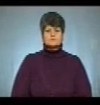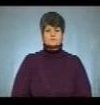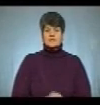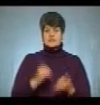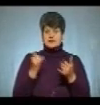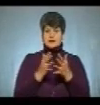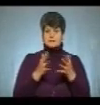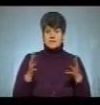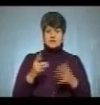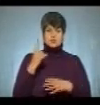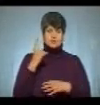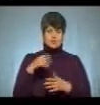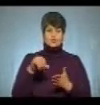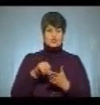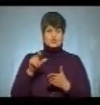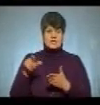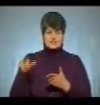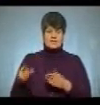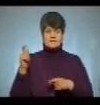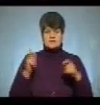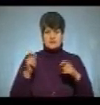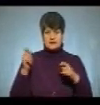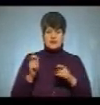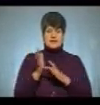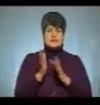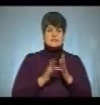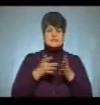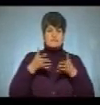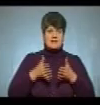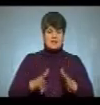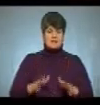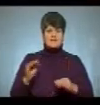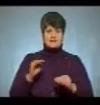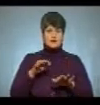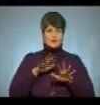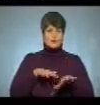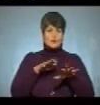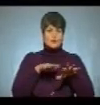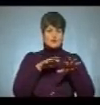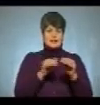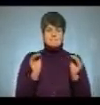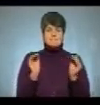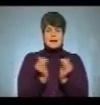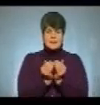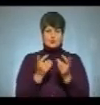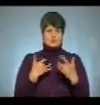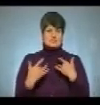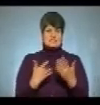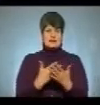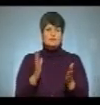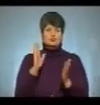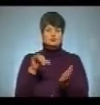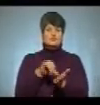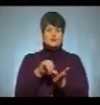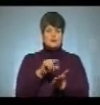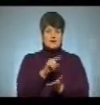Зараз більше сотні учасників фестивалю «Різдвяна феєрія» йдуть урочистою ходою до малої сцени. Там вони